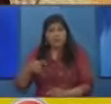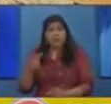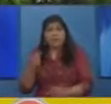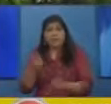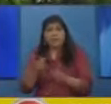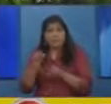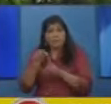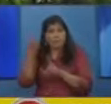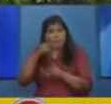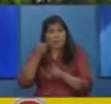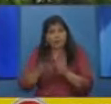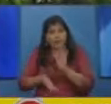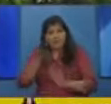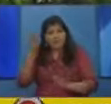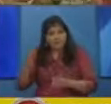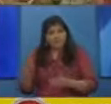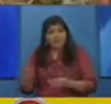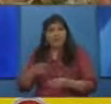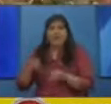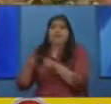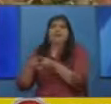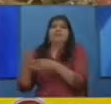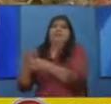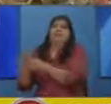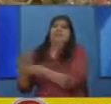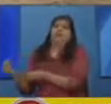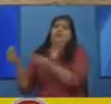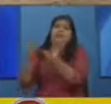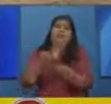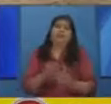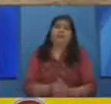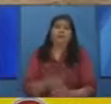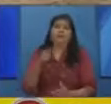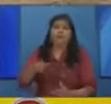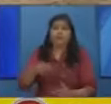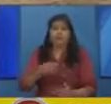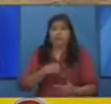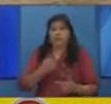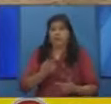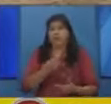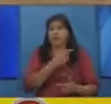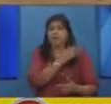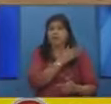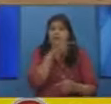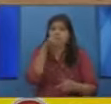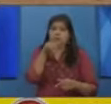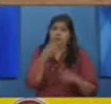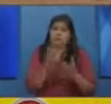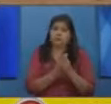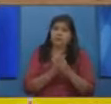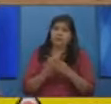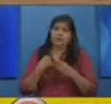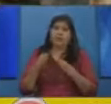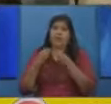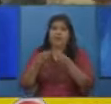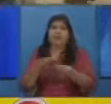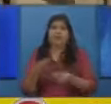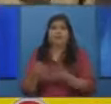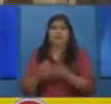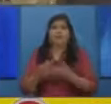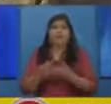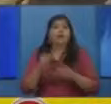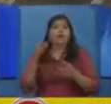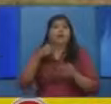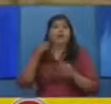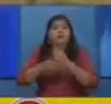प्रॉफिट को किसानों के साथ भी बांटना चाहिए। उस पर उनका भी हक है और उन्होंने किसानों को बोनस